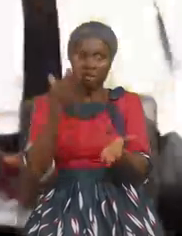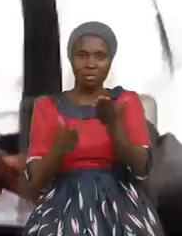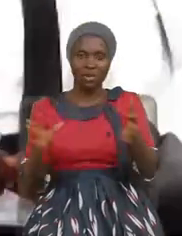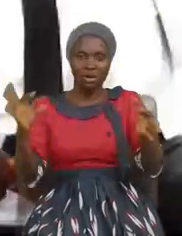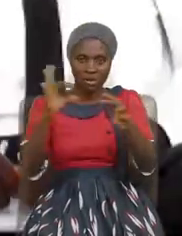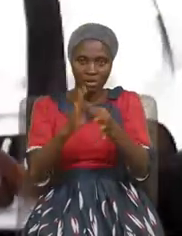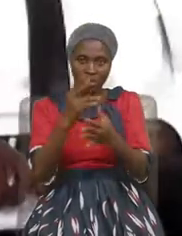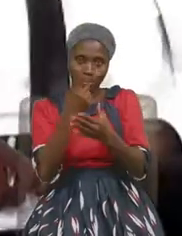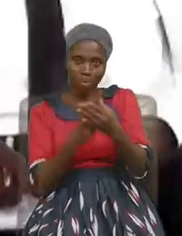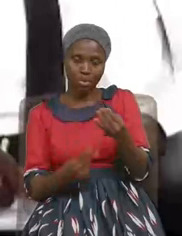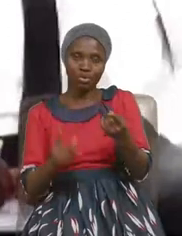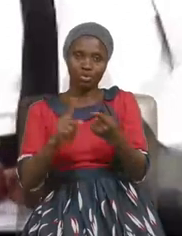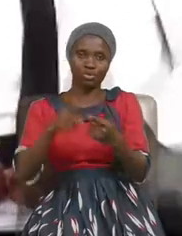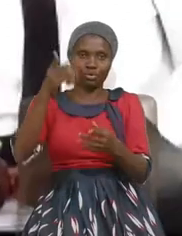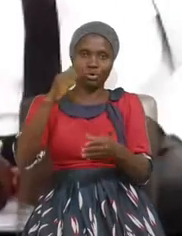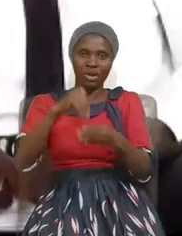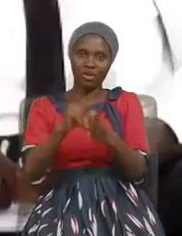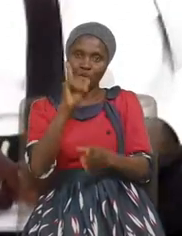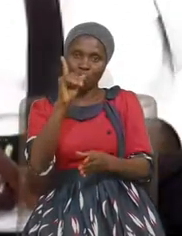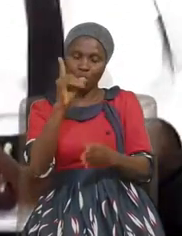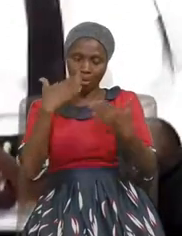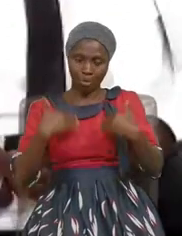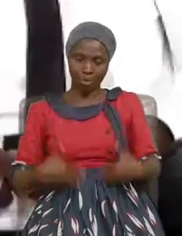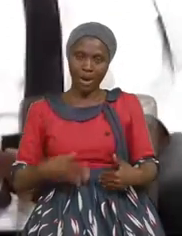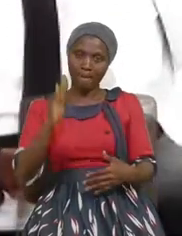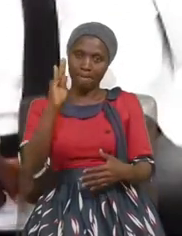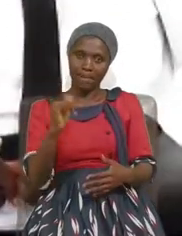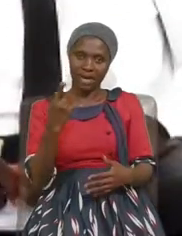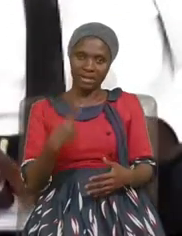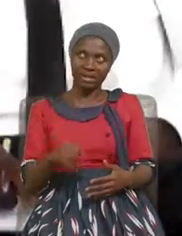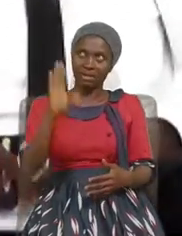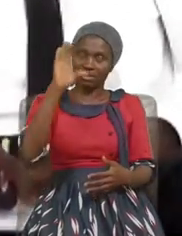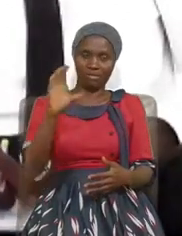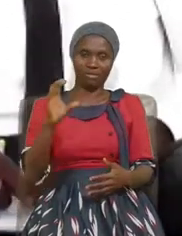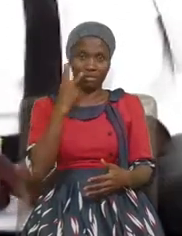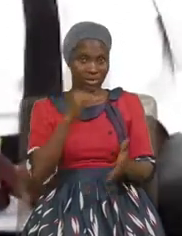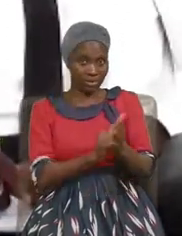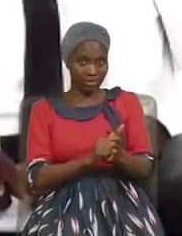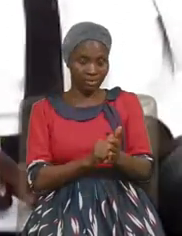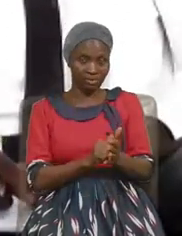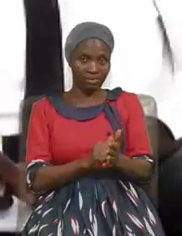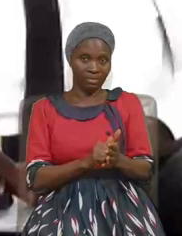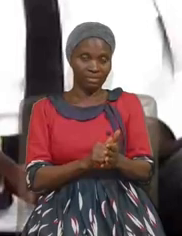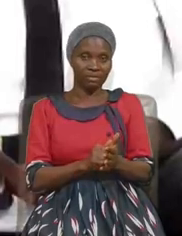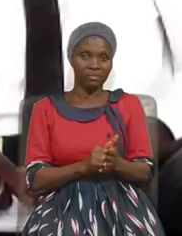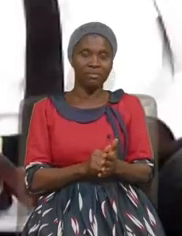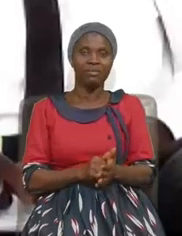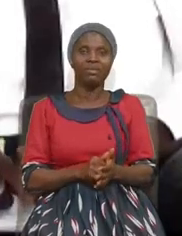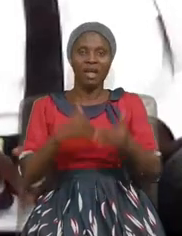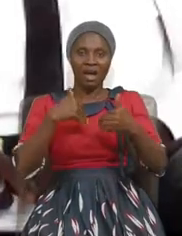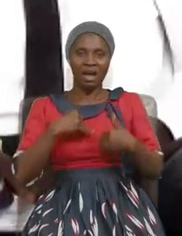De les réconcilier l'un et l'autre en un seul corps avec Dieu par la croix, en détruisant par elle